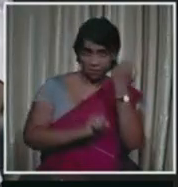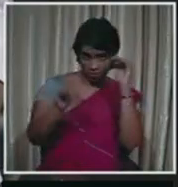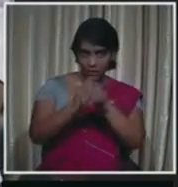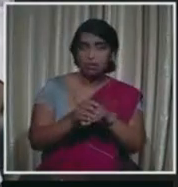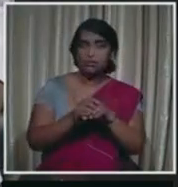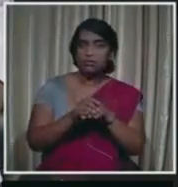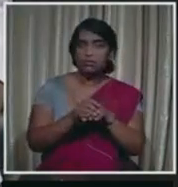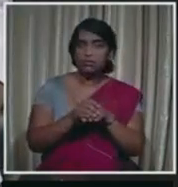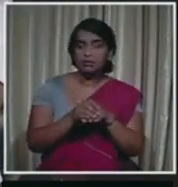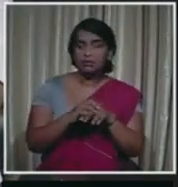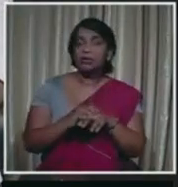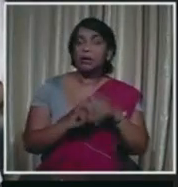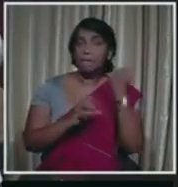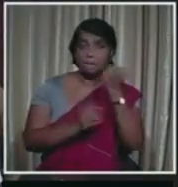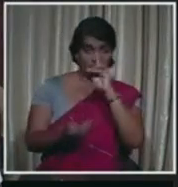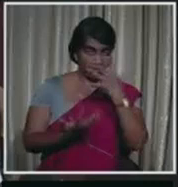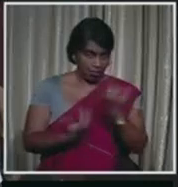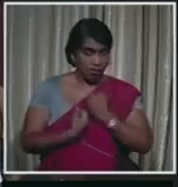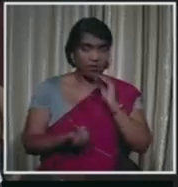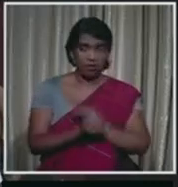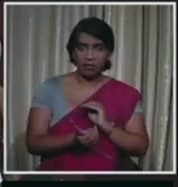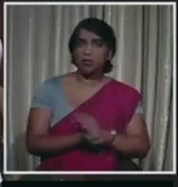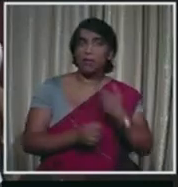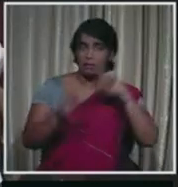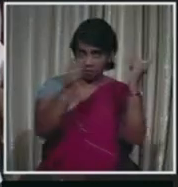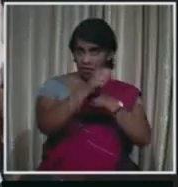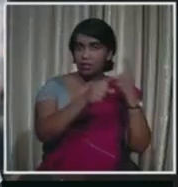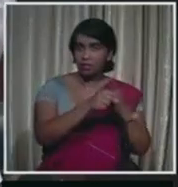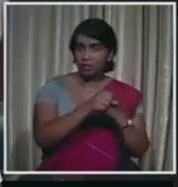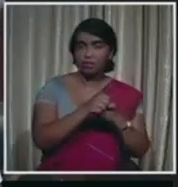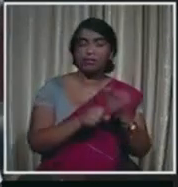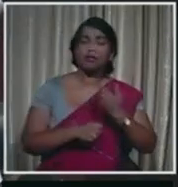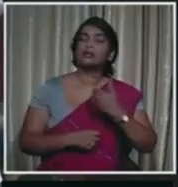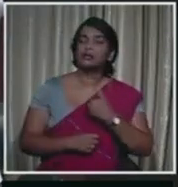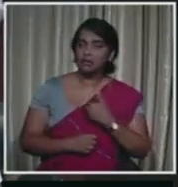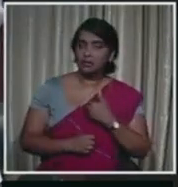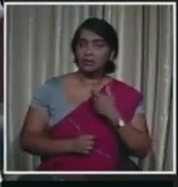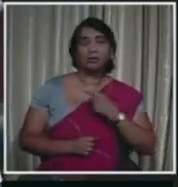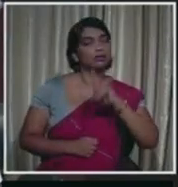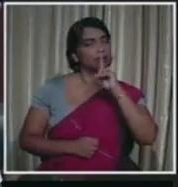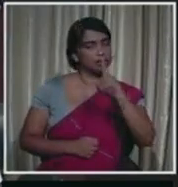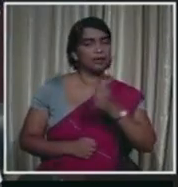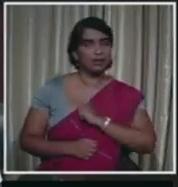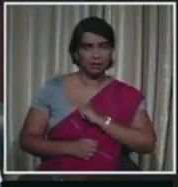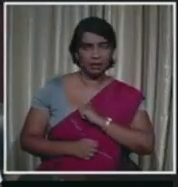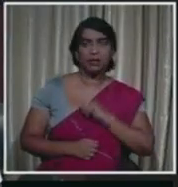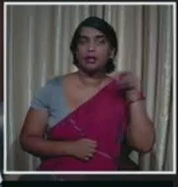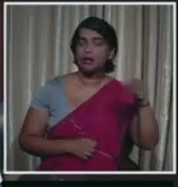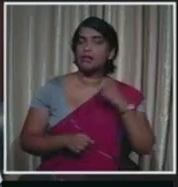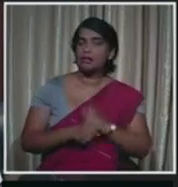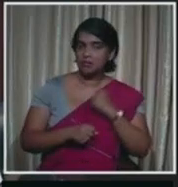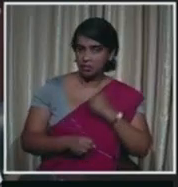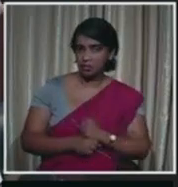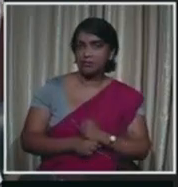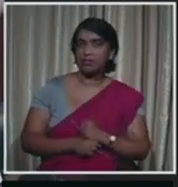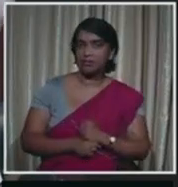දහදන්නේ බලේ රැක ගන්න දහදන්නේ මිනි මරලා මම මතක් කරන්න කැමති මේ ආණ්ඩුවටත්